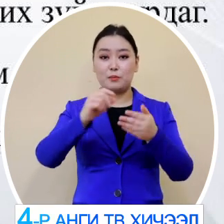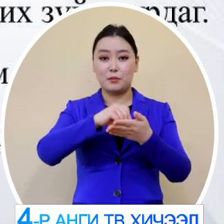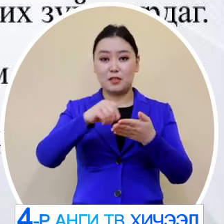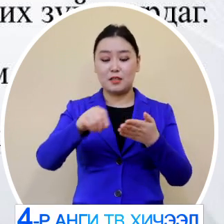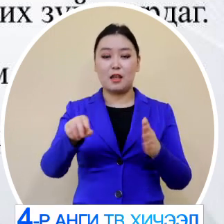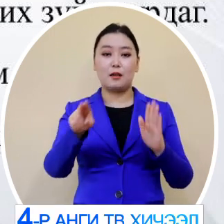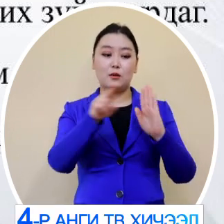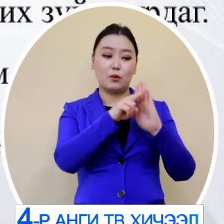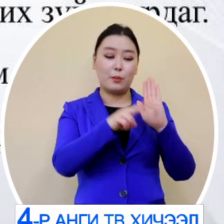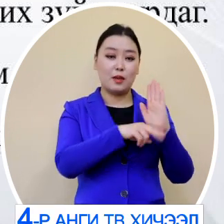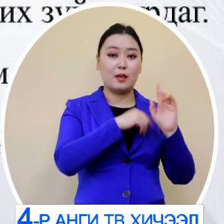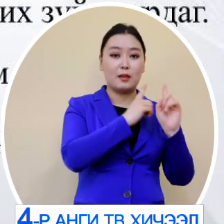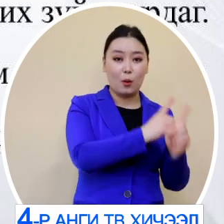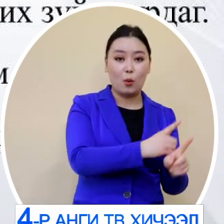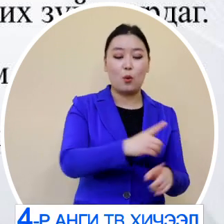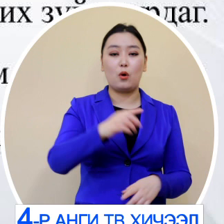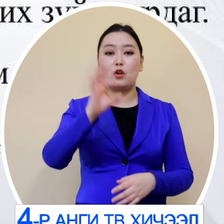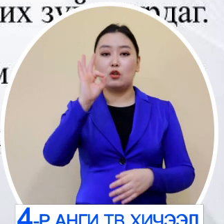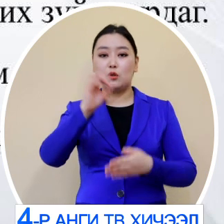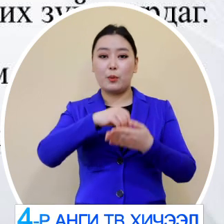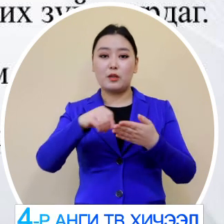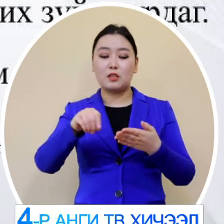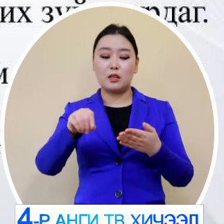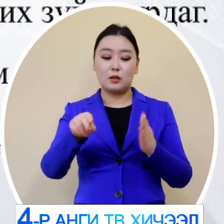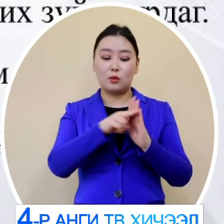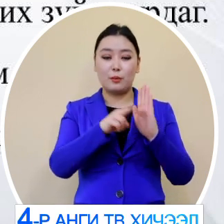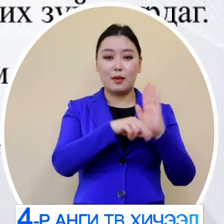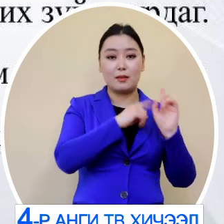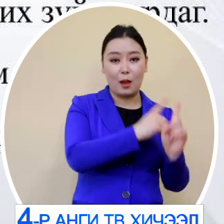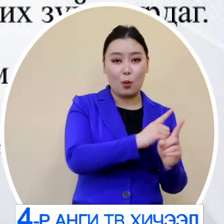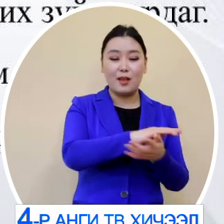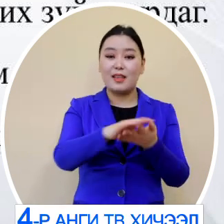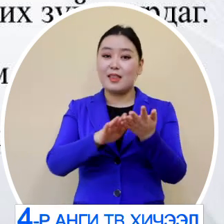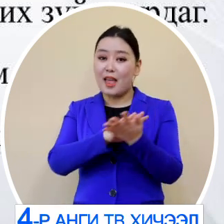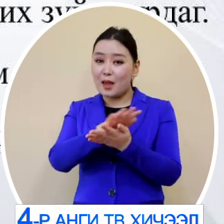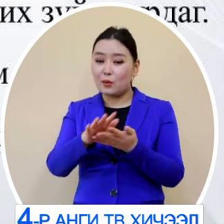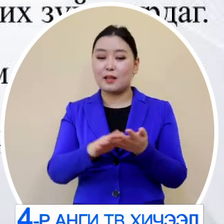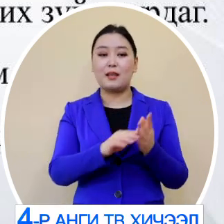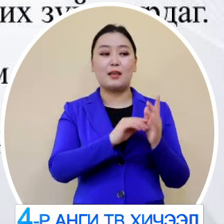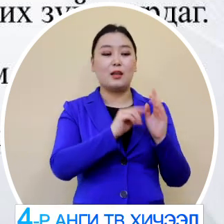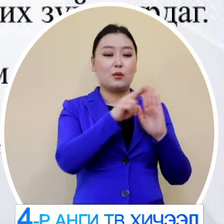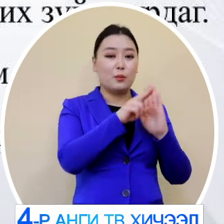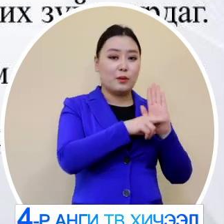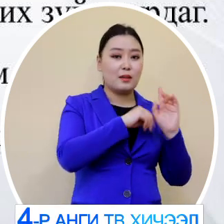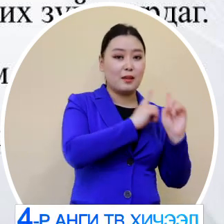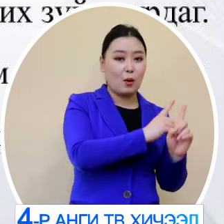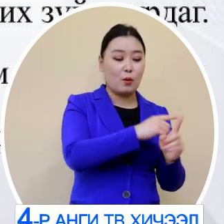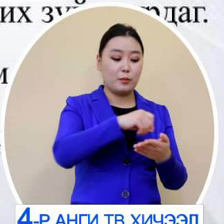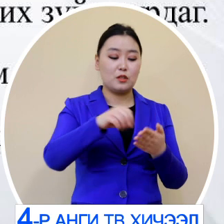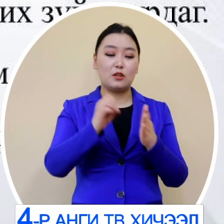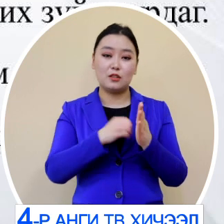за бүтцийнхэн хувьд, за мөн зөв бичих дүрмийн хувьд, найруулгынхан хувьд засан сайжруулах ёстойг одоо хамтдаа